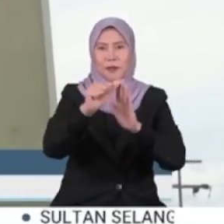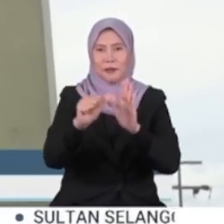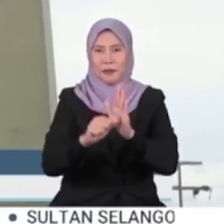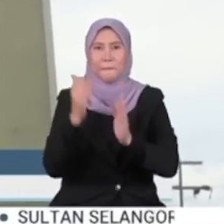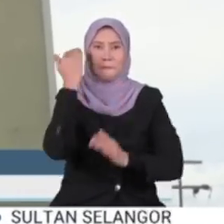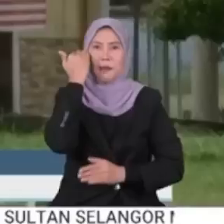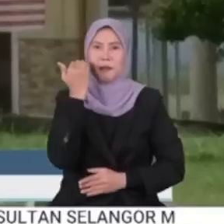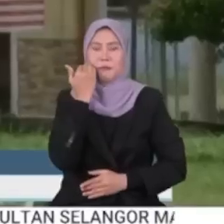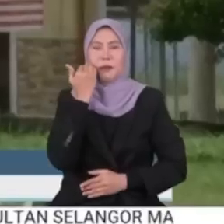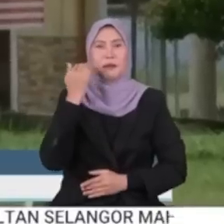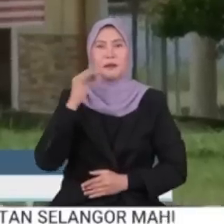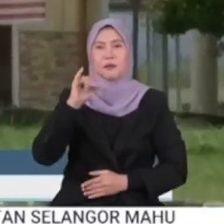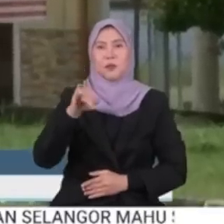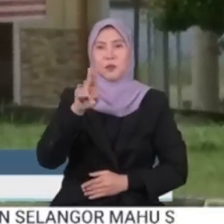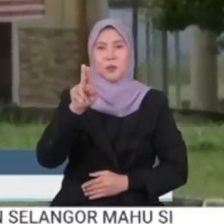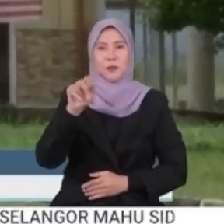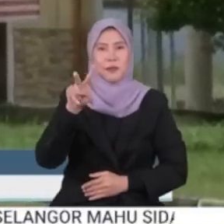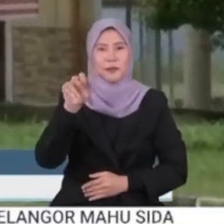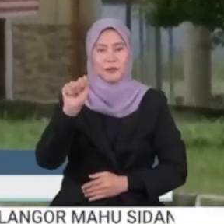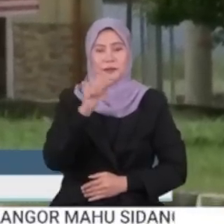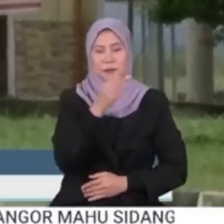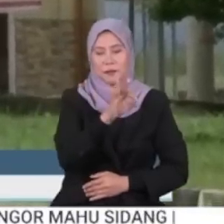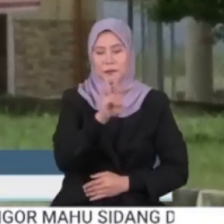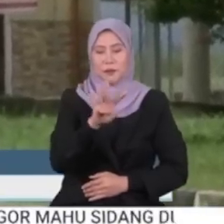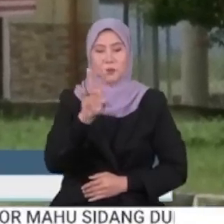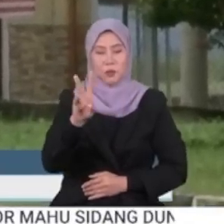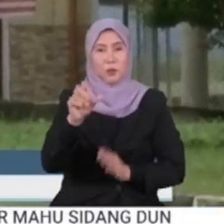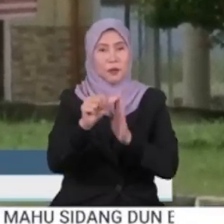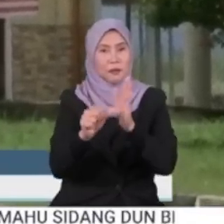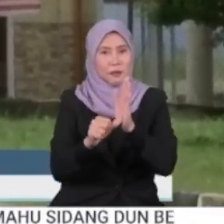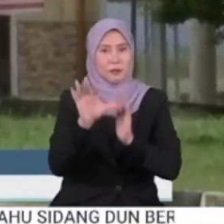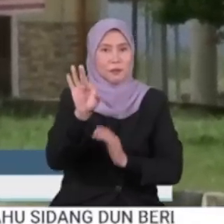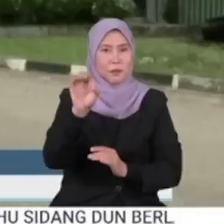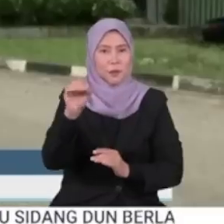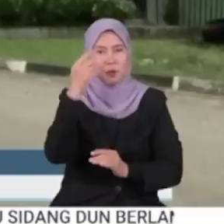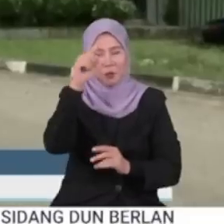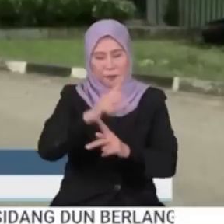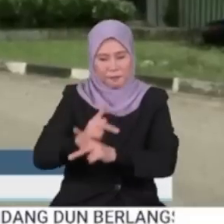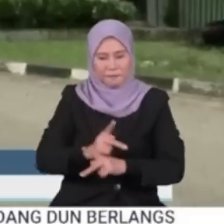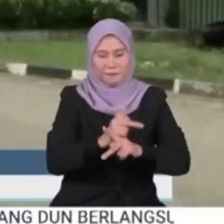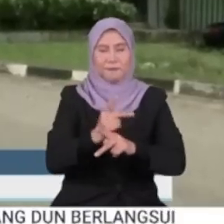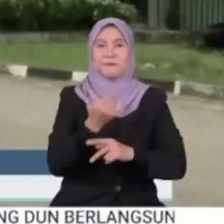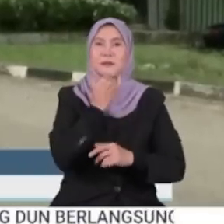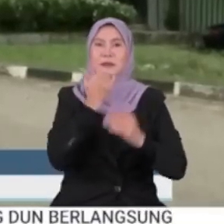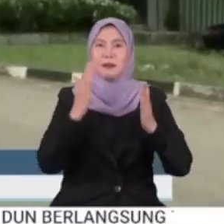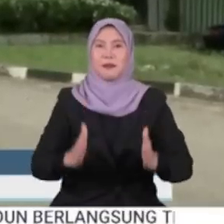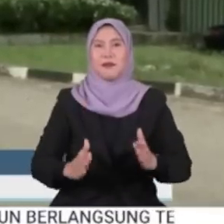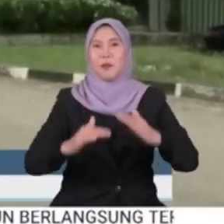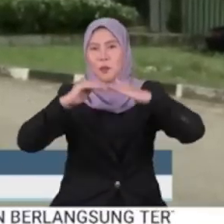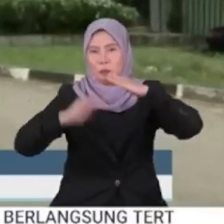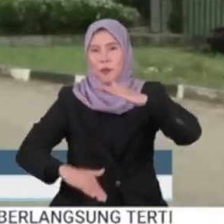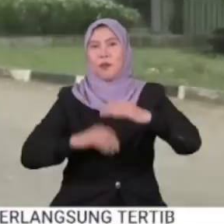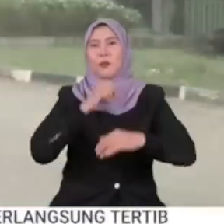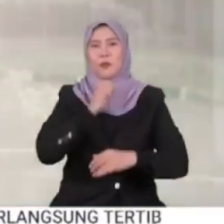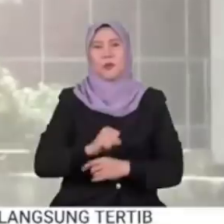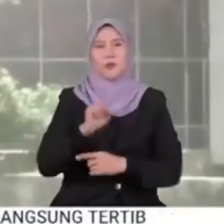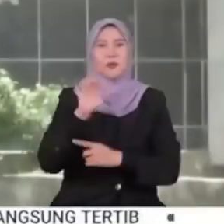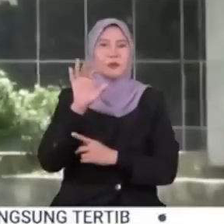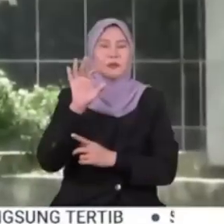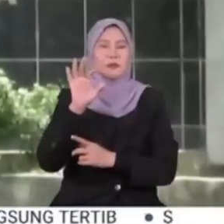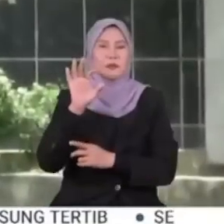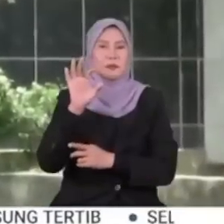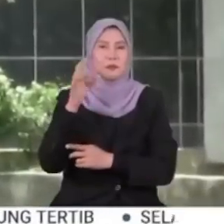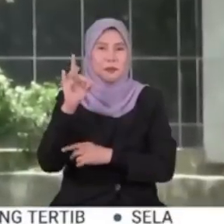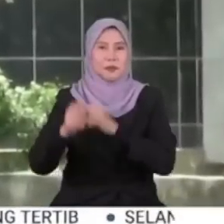Akta Mahkamah Juvana 1947 Akta 90 untuk menjaga pesala di bawah umur 18 tahun. Luli Simon,